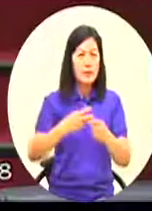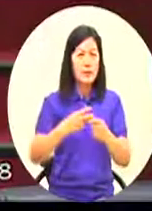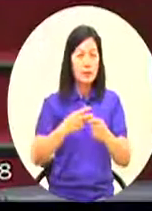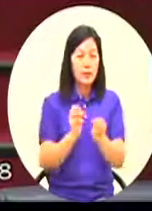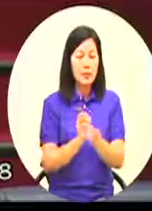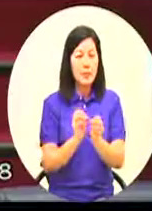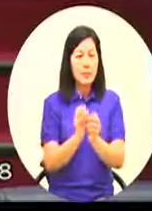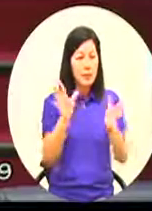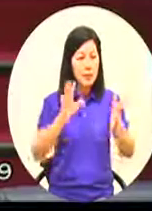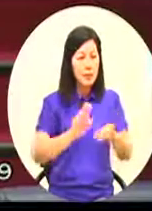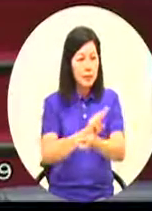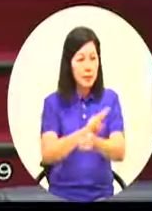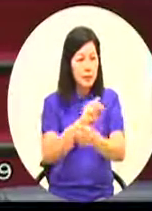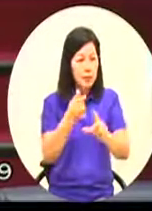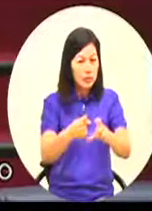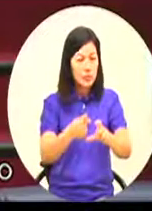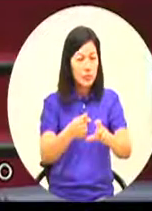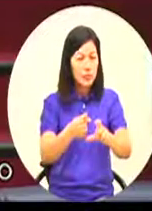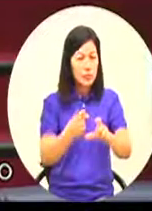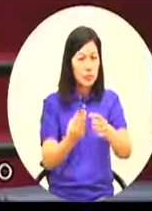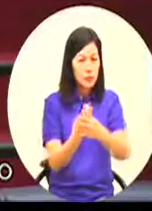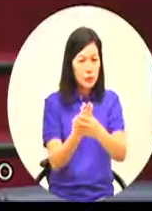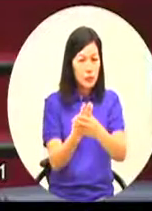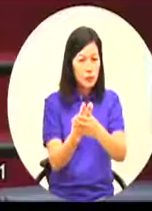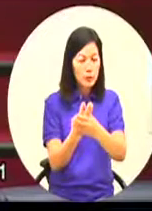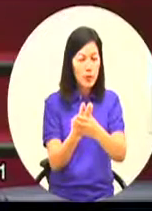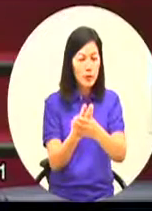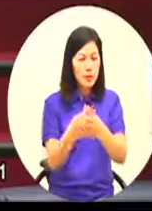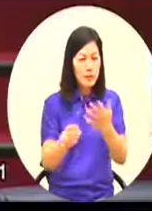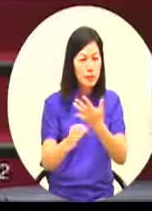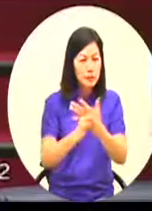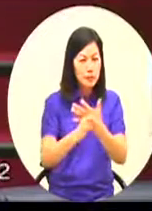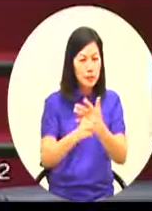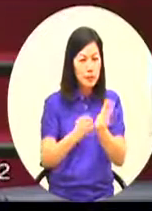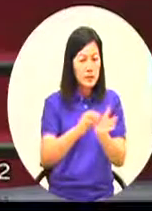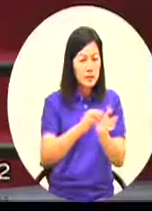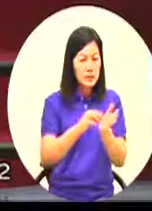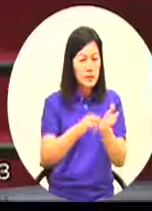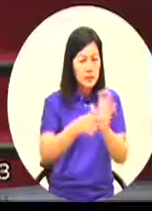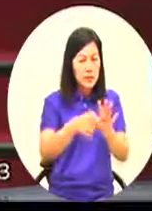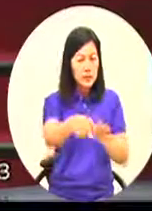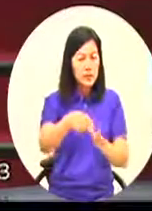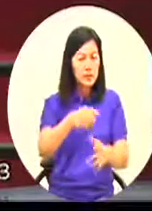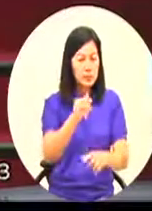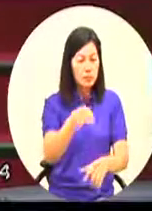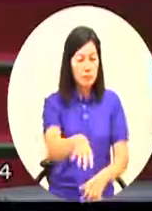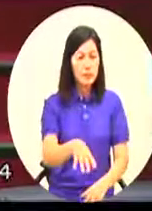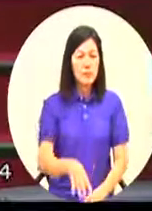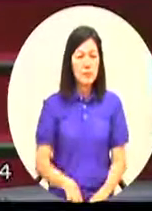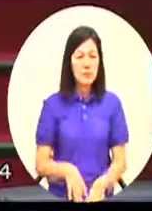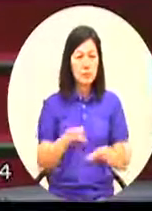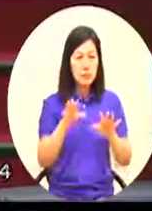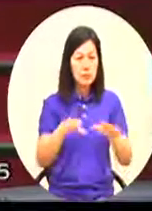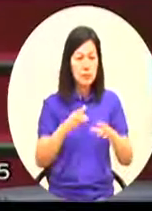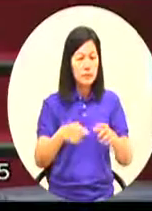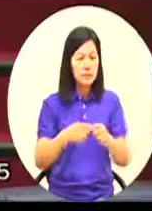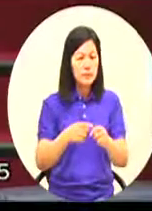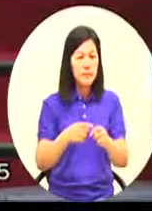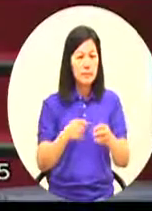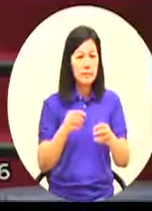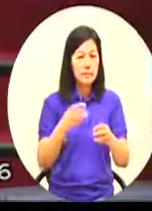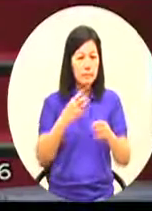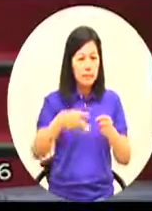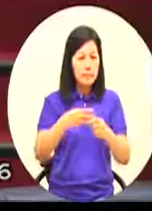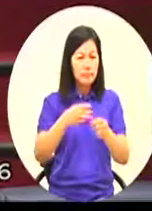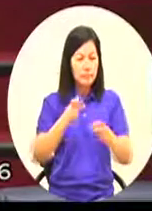林区是温泉示范区。他今年呢已经是3年的计划，今年已经是